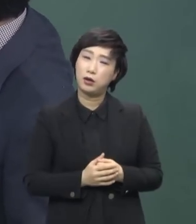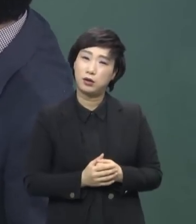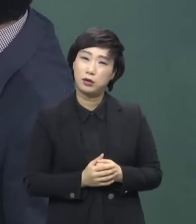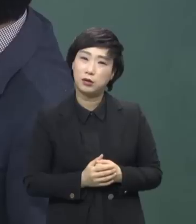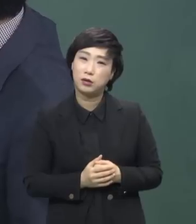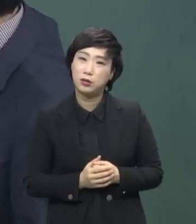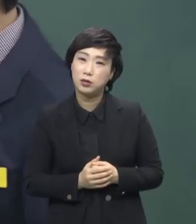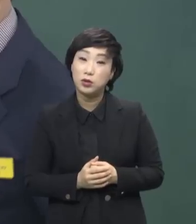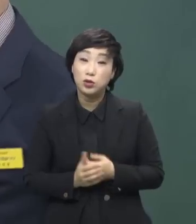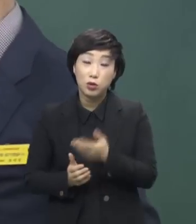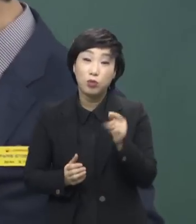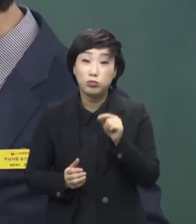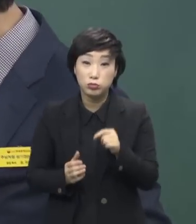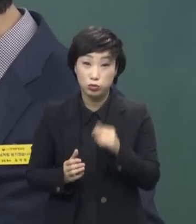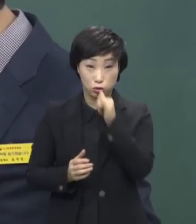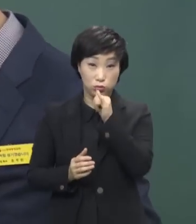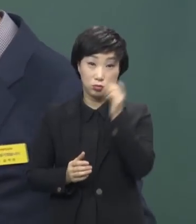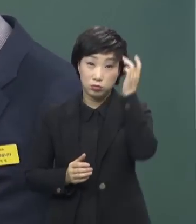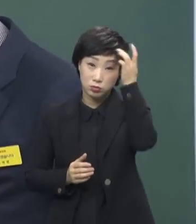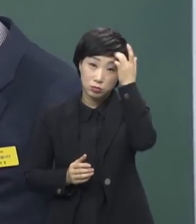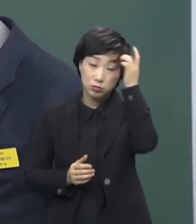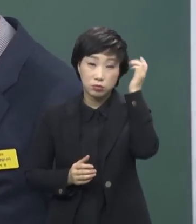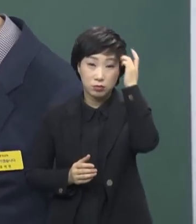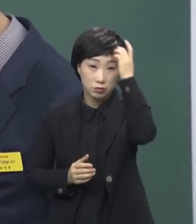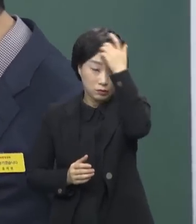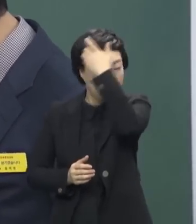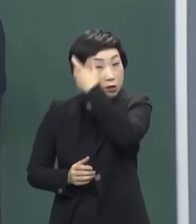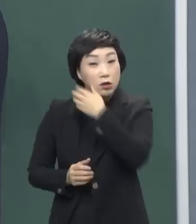이런 사람들 신천지. 또